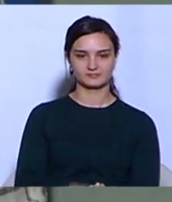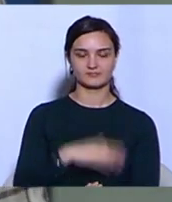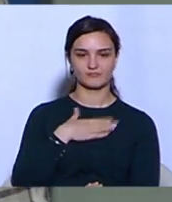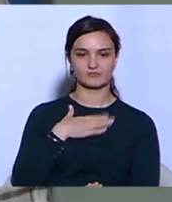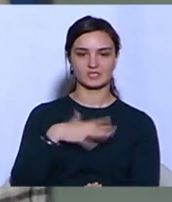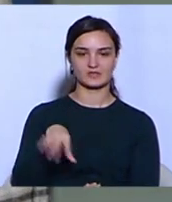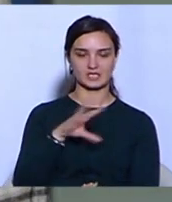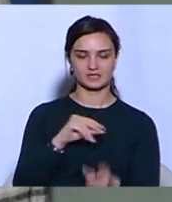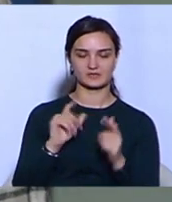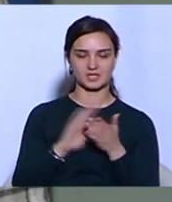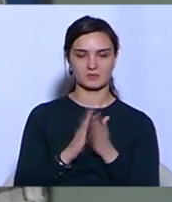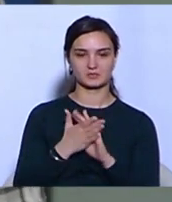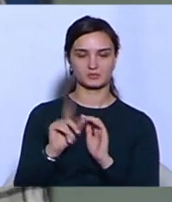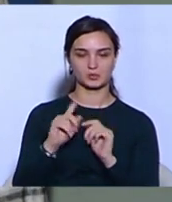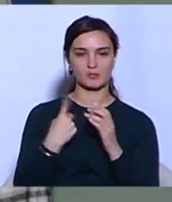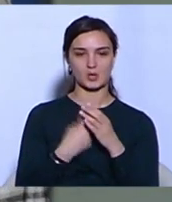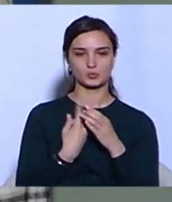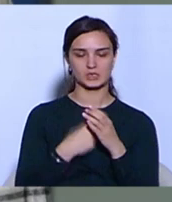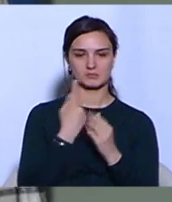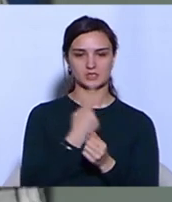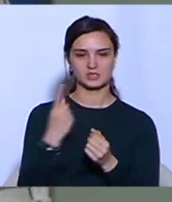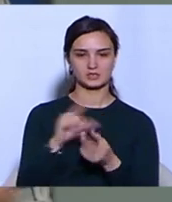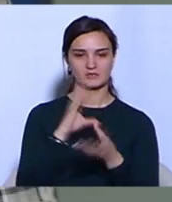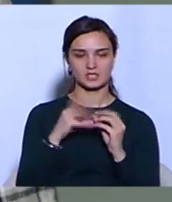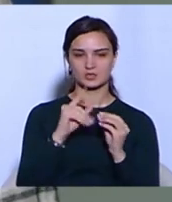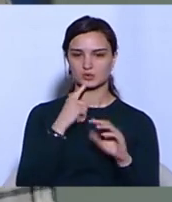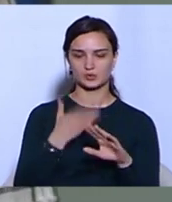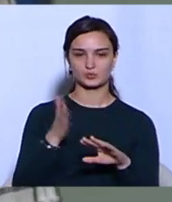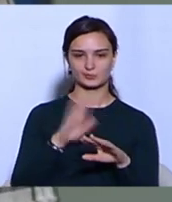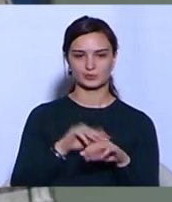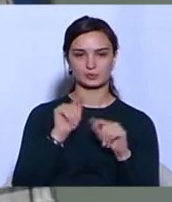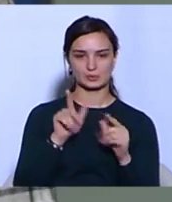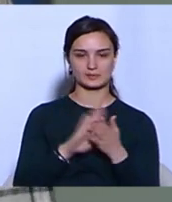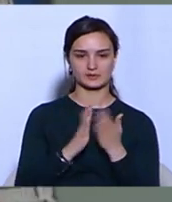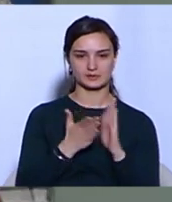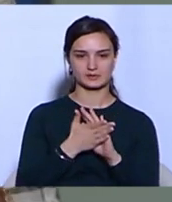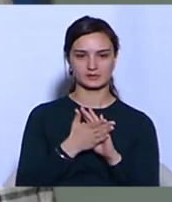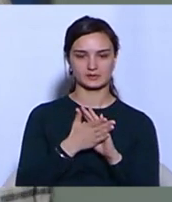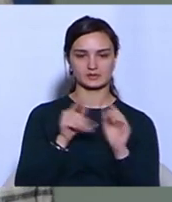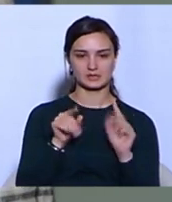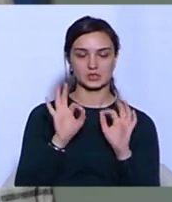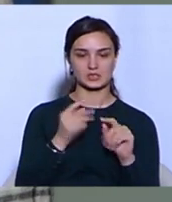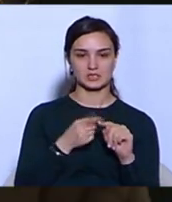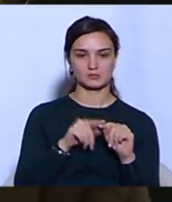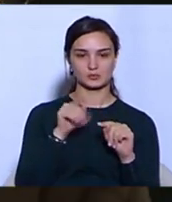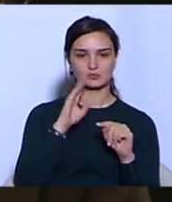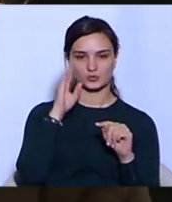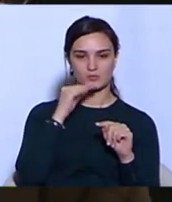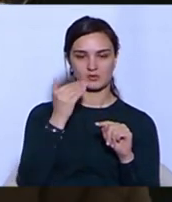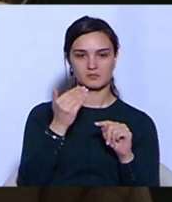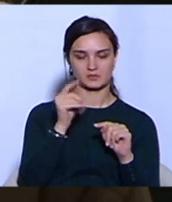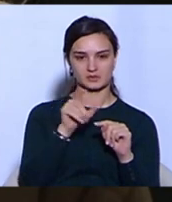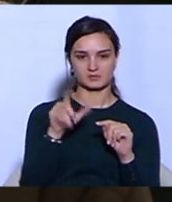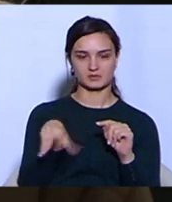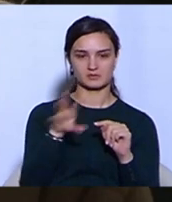ჩვენ ყველანი ვთანხმდებით, რომ აუტიზმი ერთ-ერთი ყველაზე რთულად ამოსაცნობი მდგომარეობაა. სწორედ ამიტომ მშობლებს და გარშემო